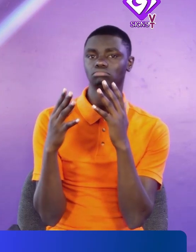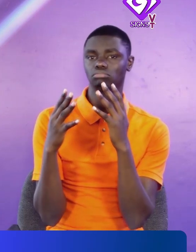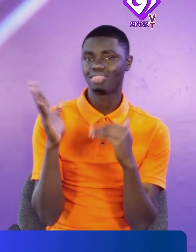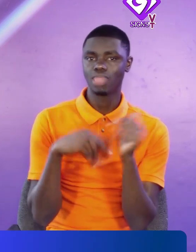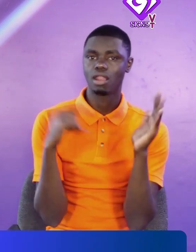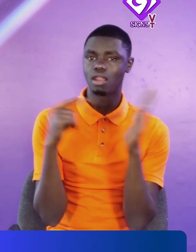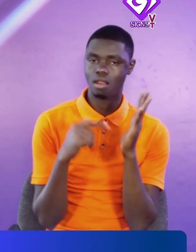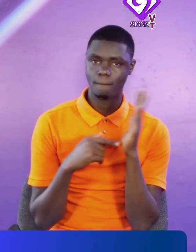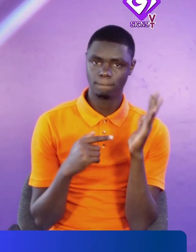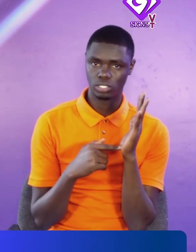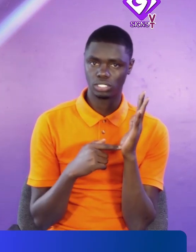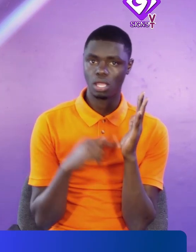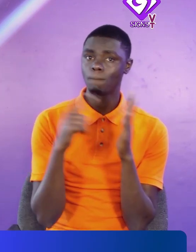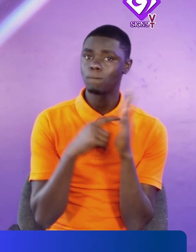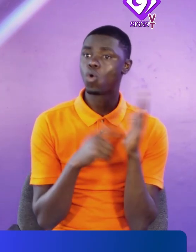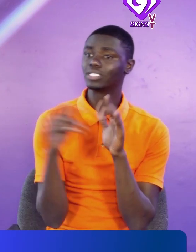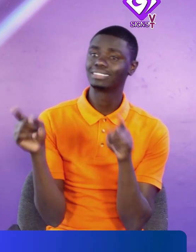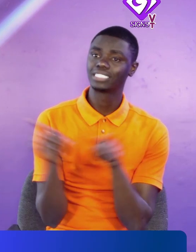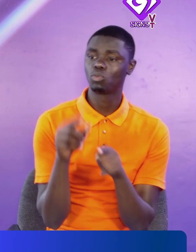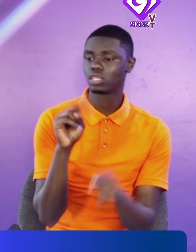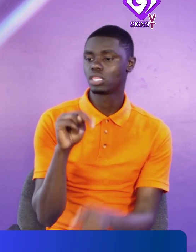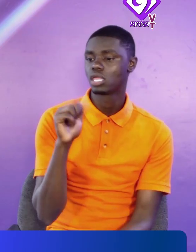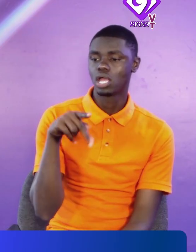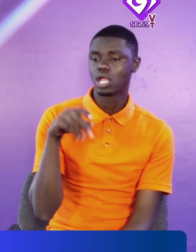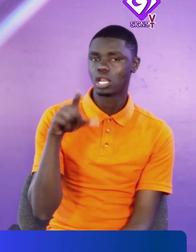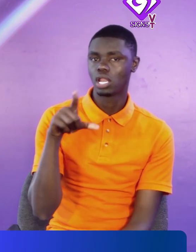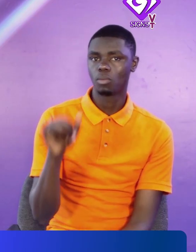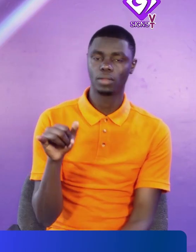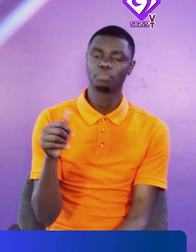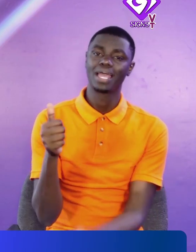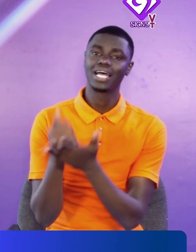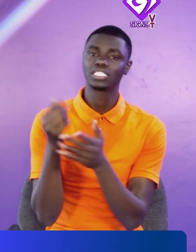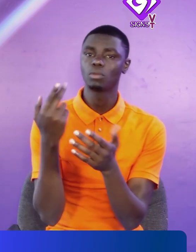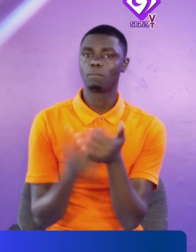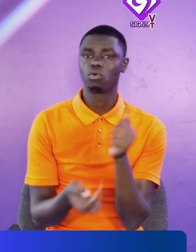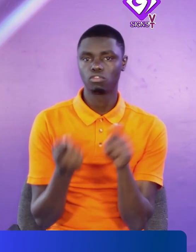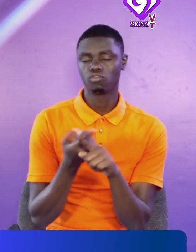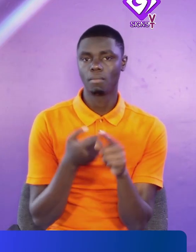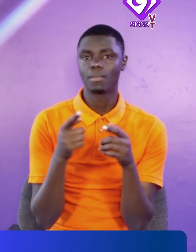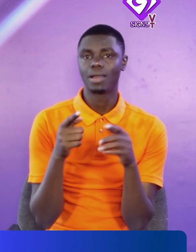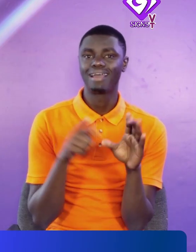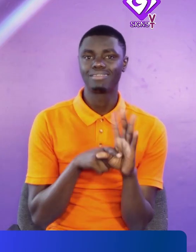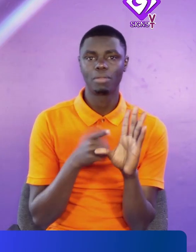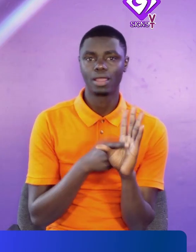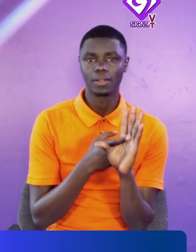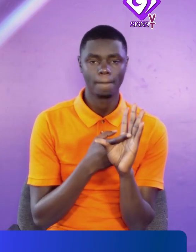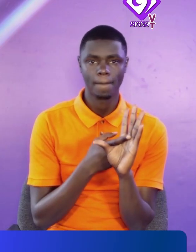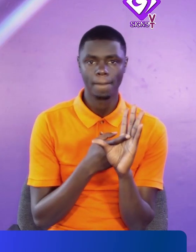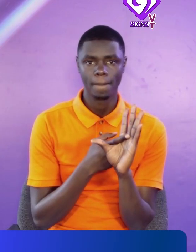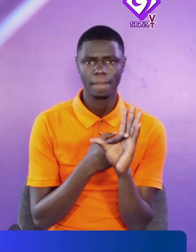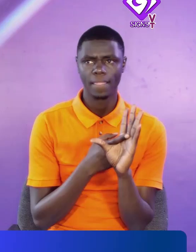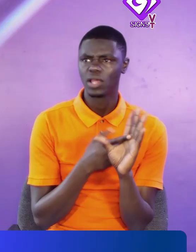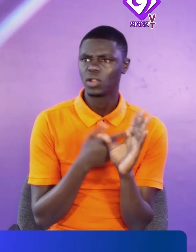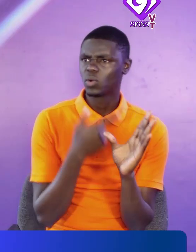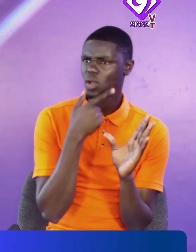Hojlund amefunga bao 2, assist zote 2 kutoka kwa De Bruyne. Hadi nilikuwa nashinda, manzi, huyu ni ule Hojlund wa Man